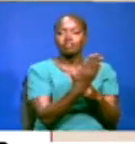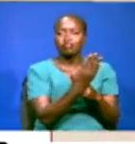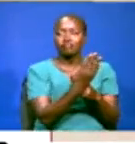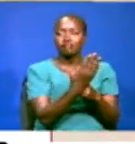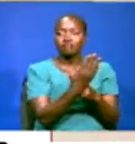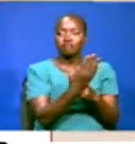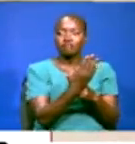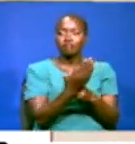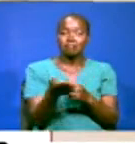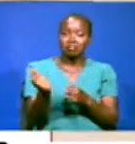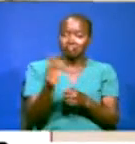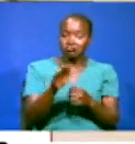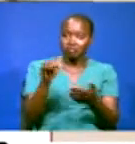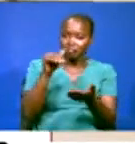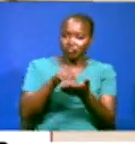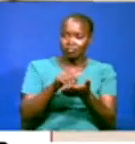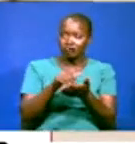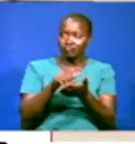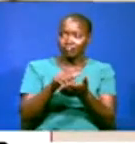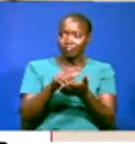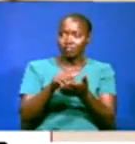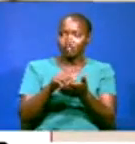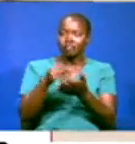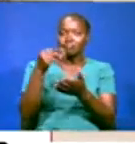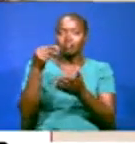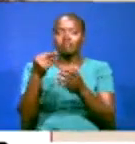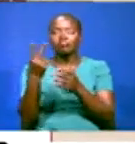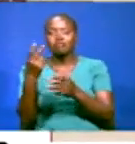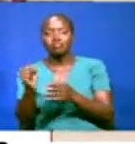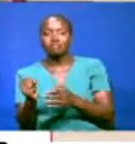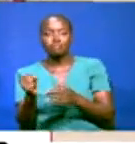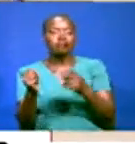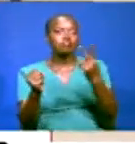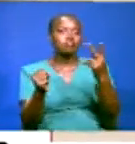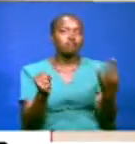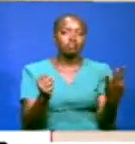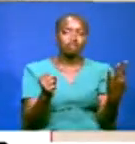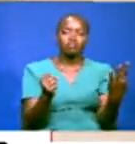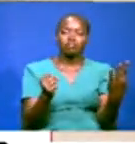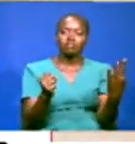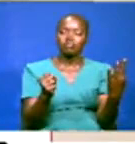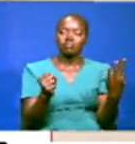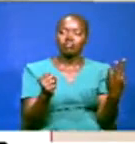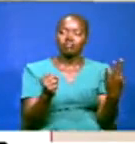KPA ilirejea kwa vishindo na kunyakua seti ya tatu alama 25-23.